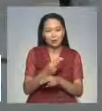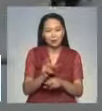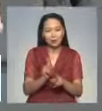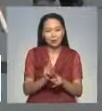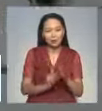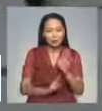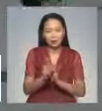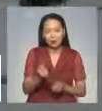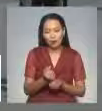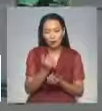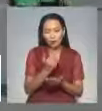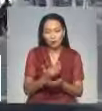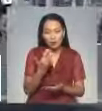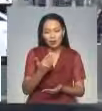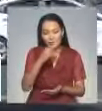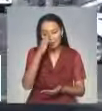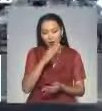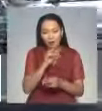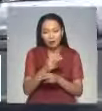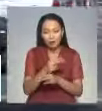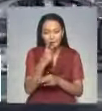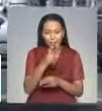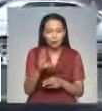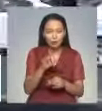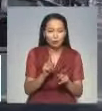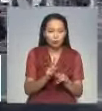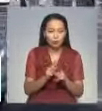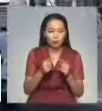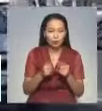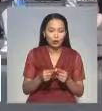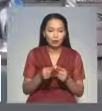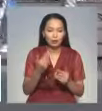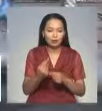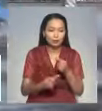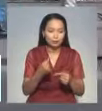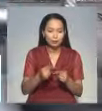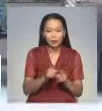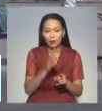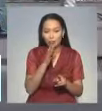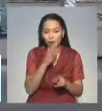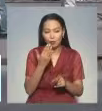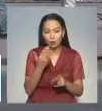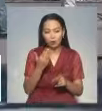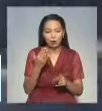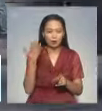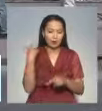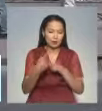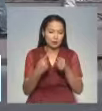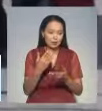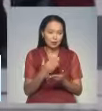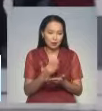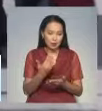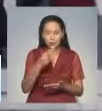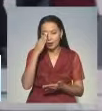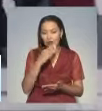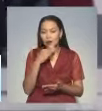бастауын сыйғыза білген. Асқартауының тәрбиесін көріп, асыл қасиеттерін бойына сіңіріп өскен ұрпақ жаман болмайды деп сенген. Балада анасының әкеңнен